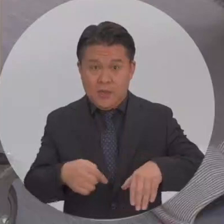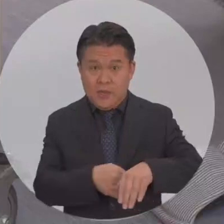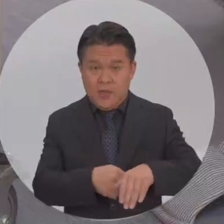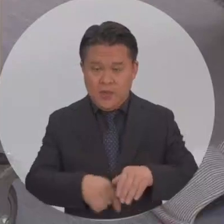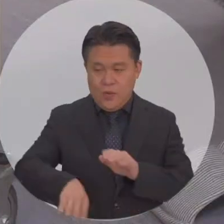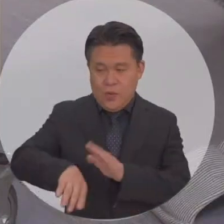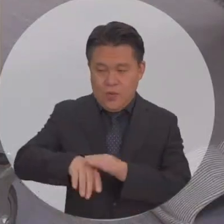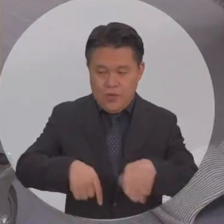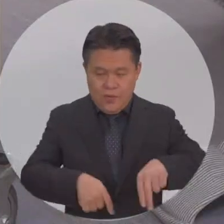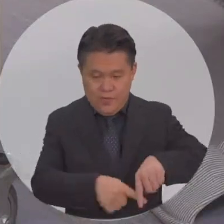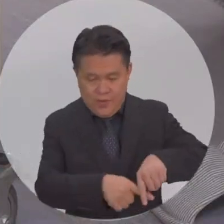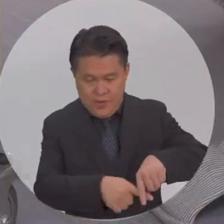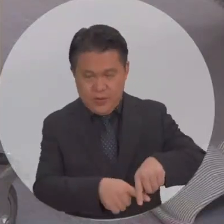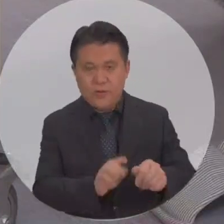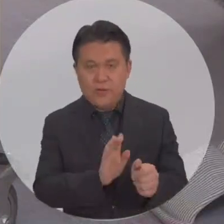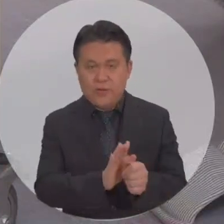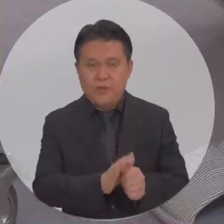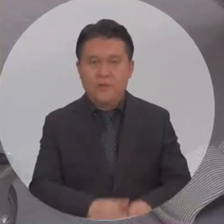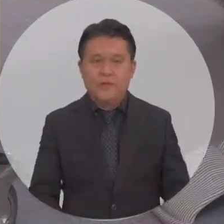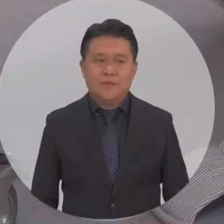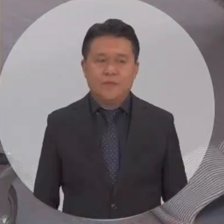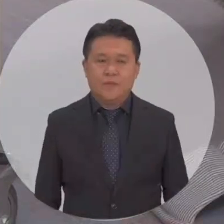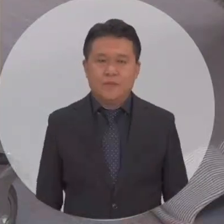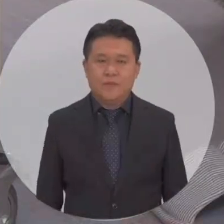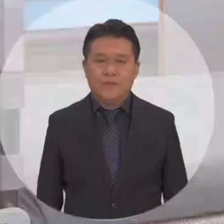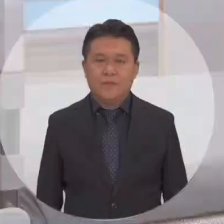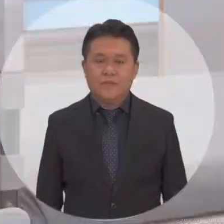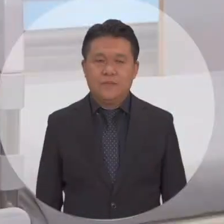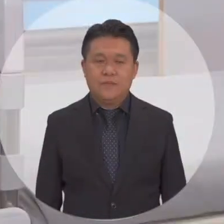발 바로 뒤에 오른발을 두어 받쳐줍니다.